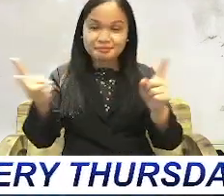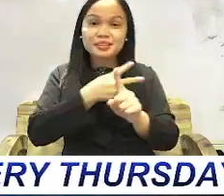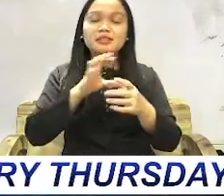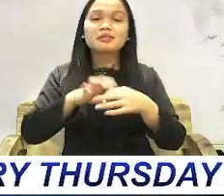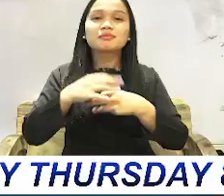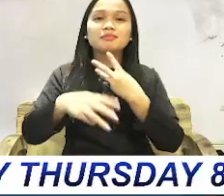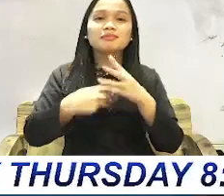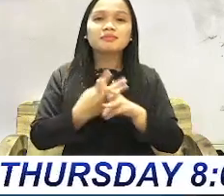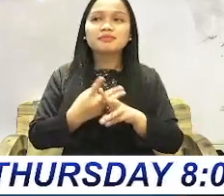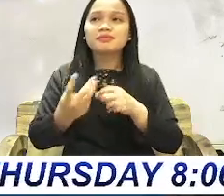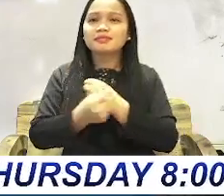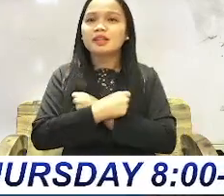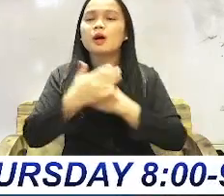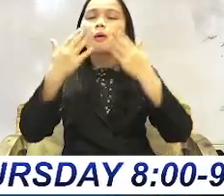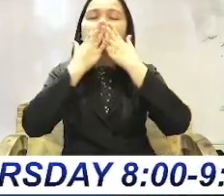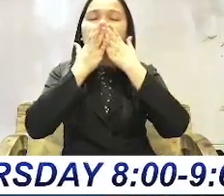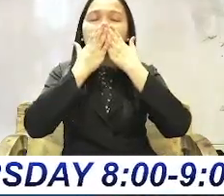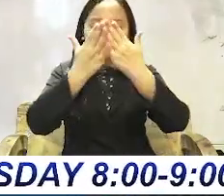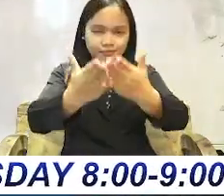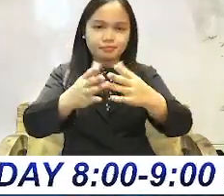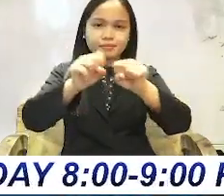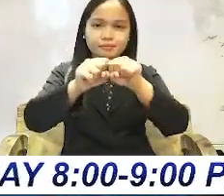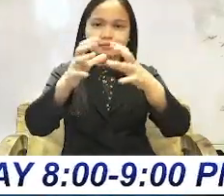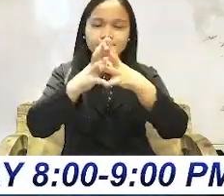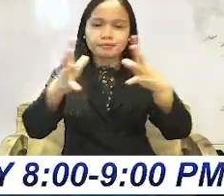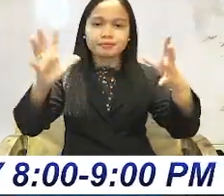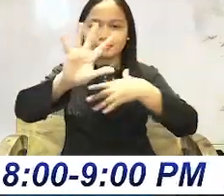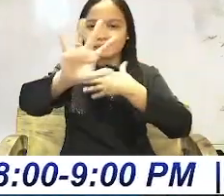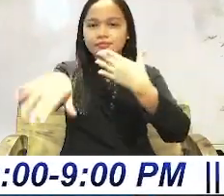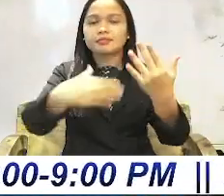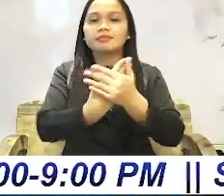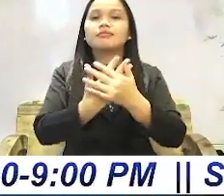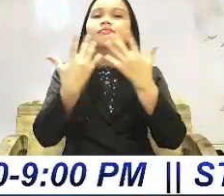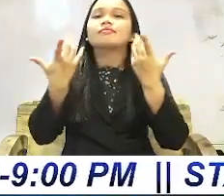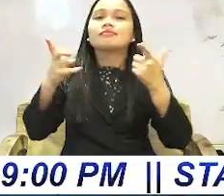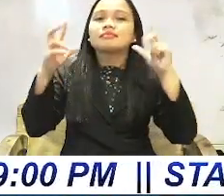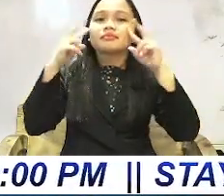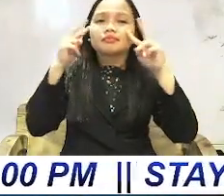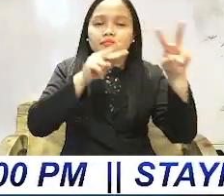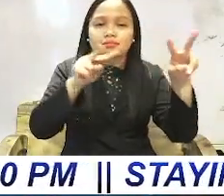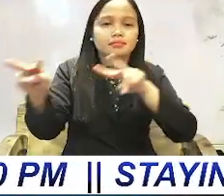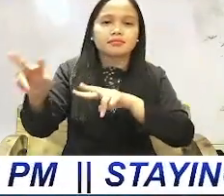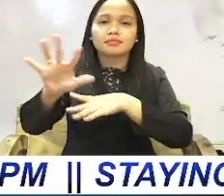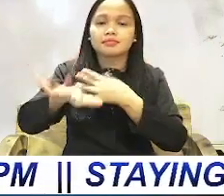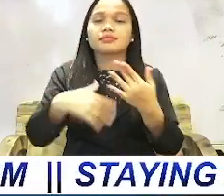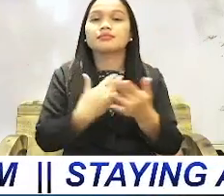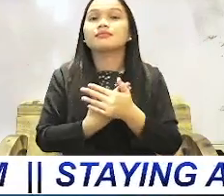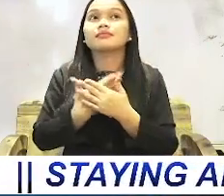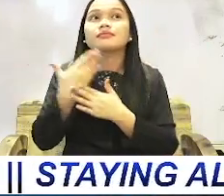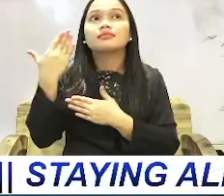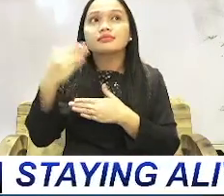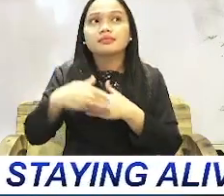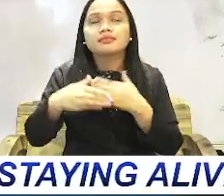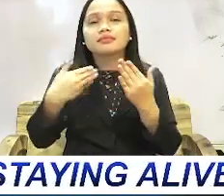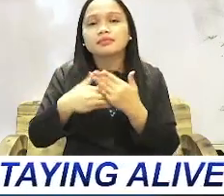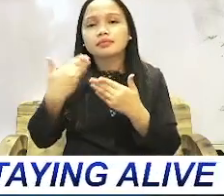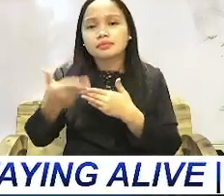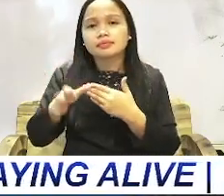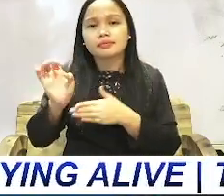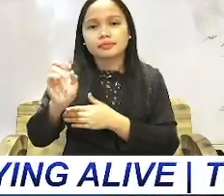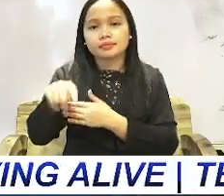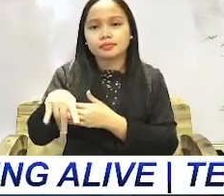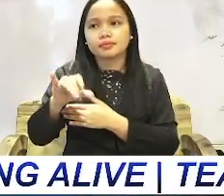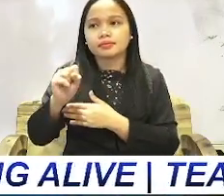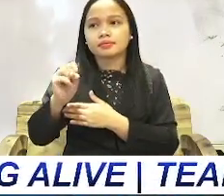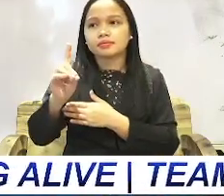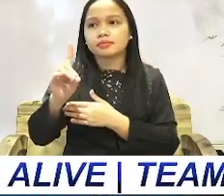Alright, Sir Maggie. Maraming salamat sa inyo lahat at magkita-kita tayo sa abangan ninyo yung susunod na episode natin.